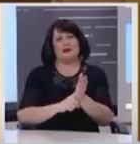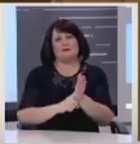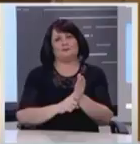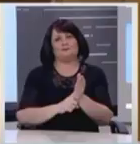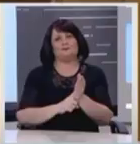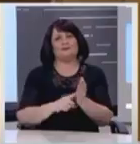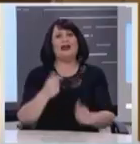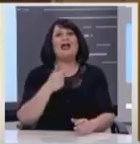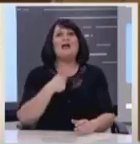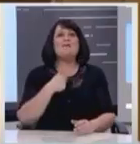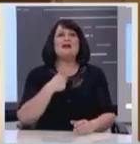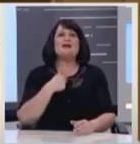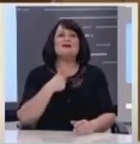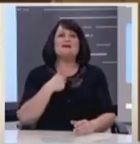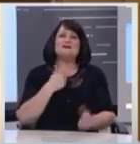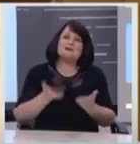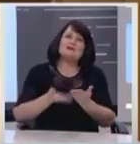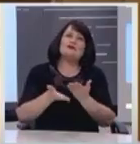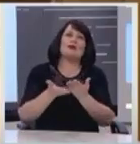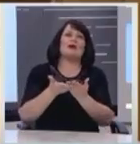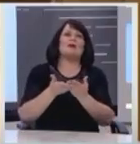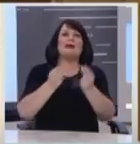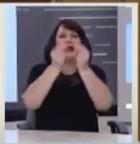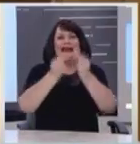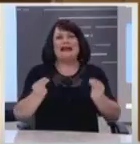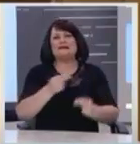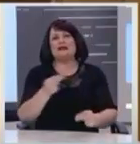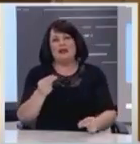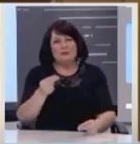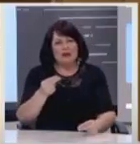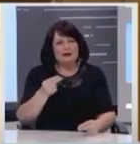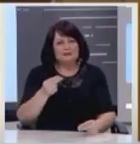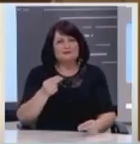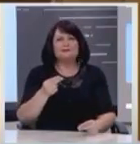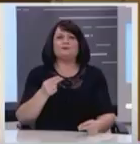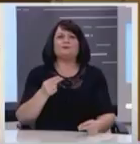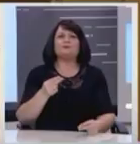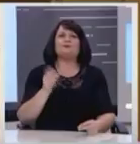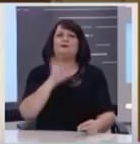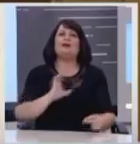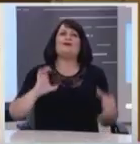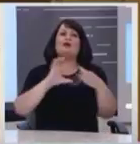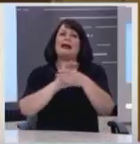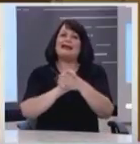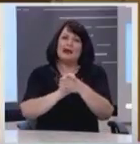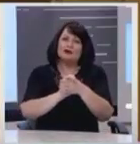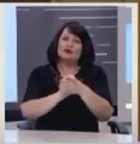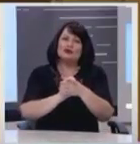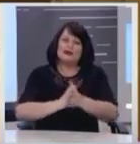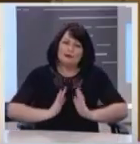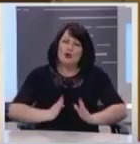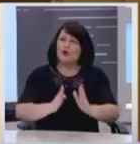συμβάλλοντας στην επίλυση του Κυπριακού Η Ευρωπαϊκή Ένωση ανοίγει το